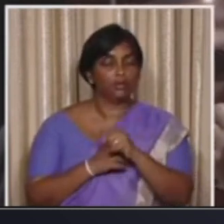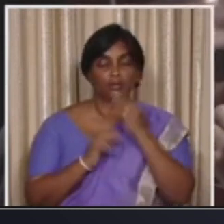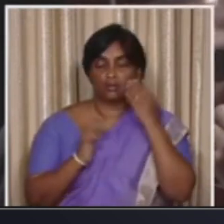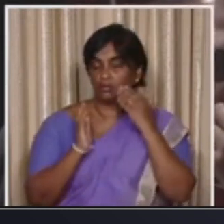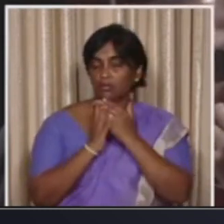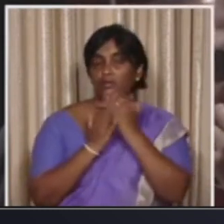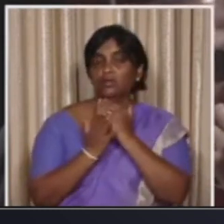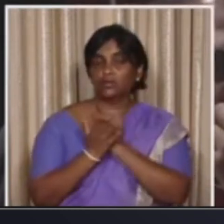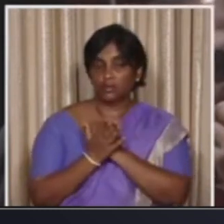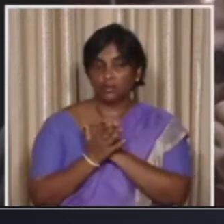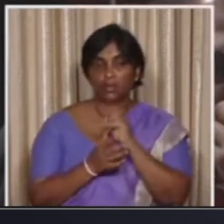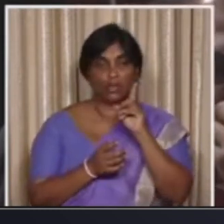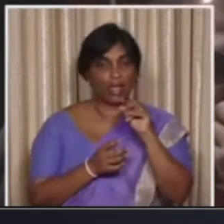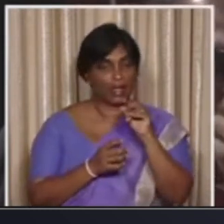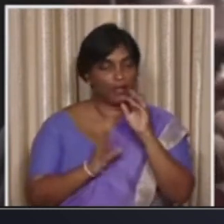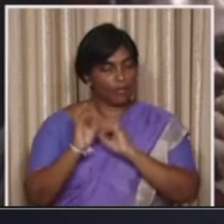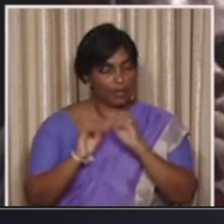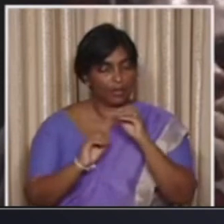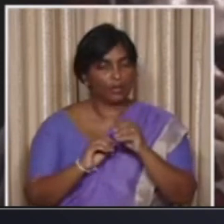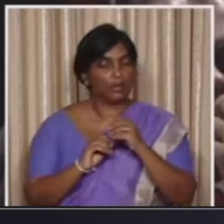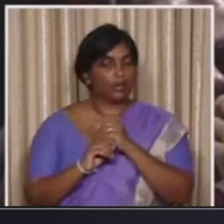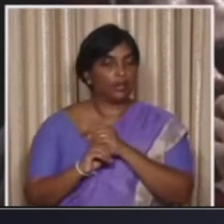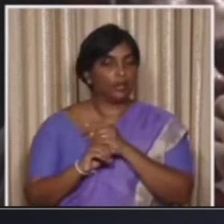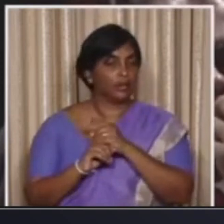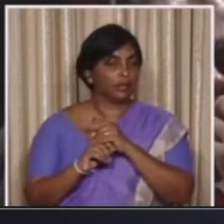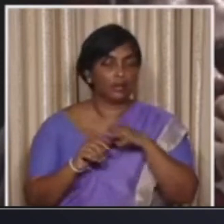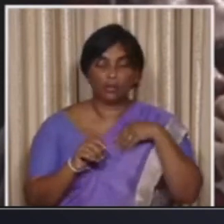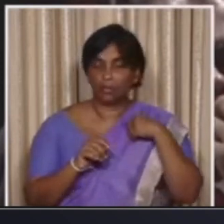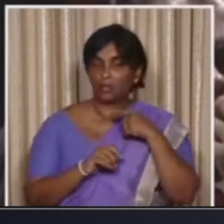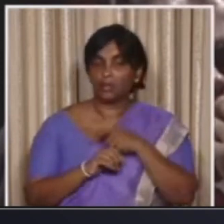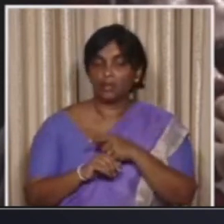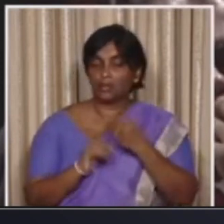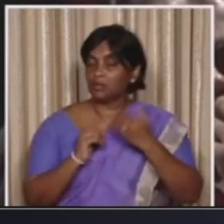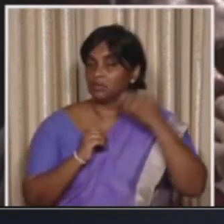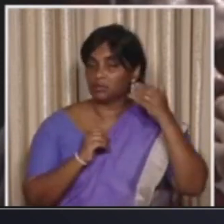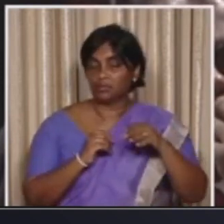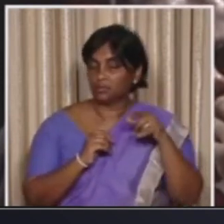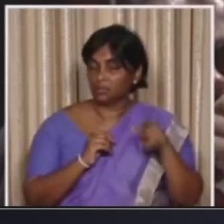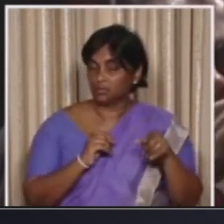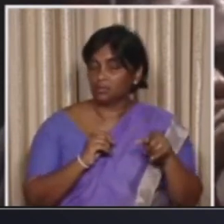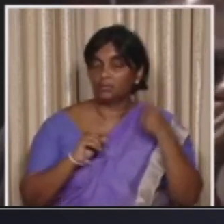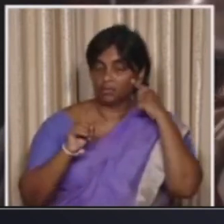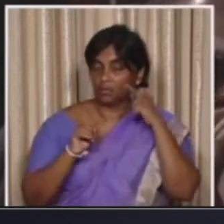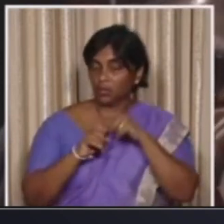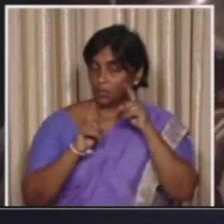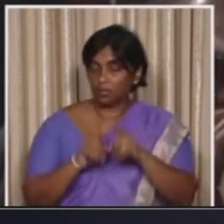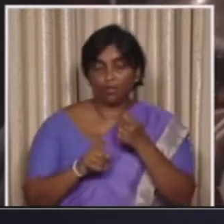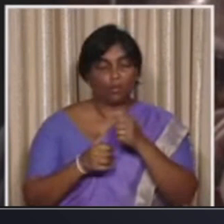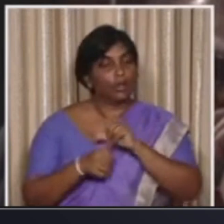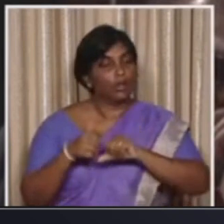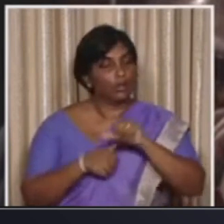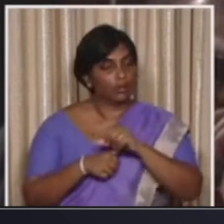සිද්ධාන්ත 11%ක් කැපිටල් ඇඩික්වසි රේට් එකෙන් එහාට ගිහිල්ලා තියෙනවා නම් එවැනි මූල්‍ය ආයතන